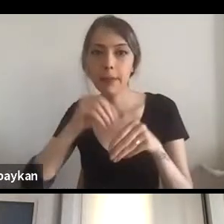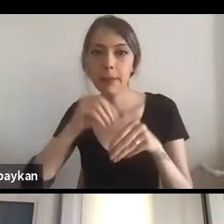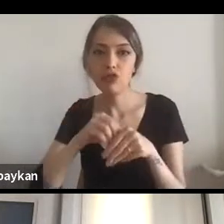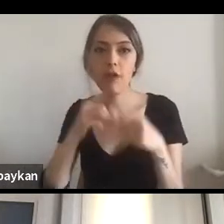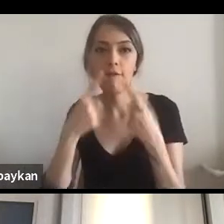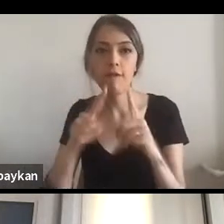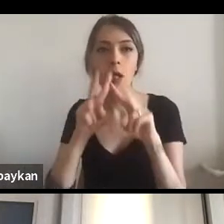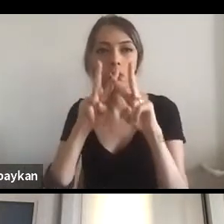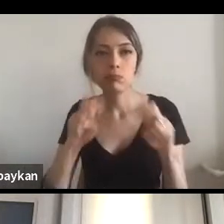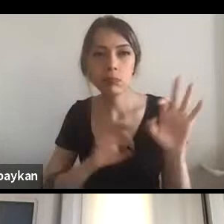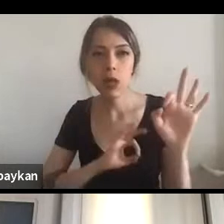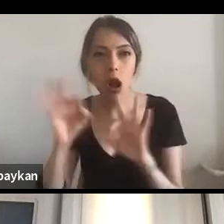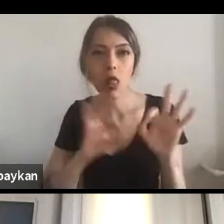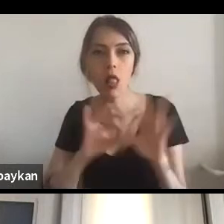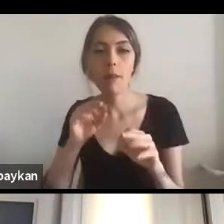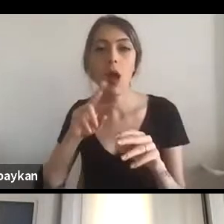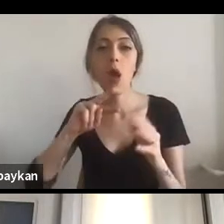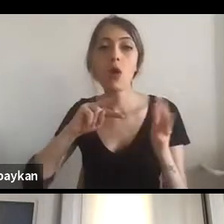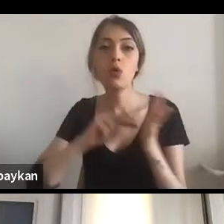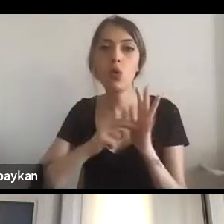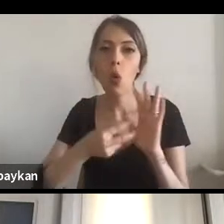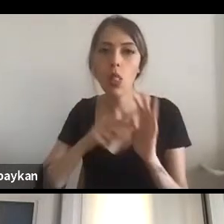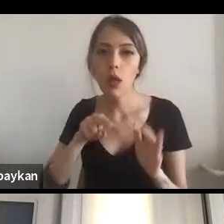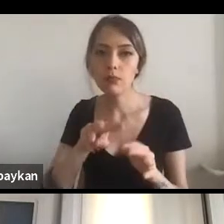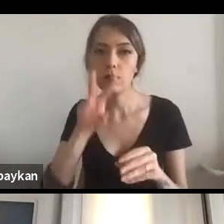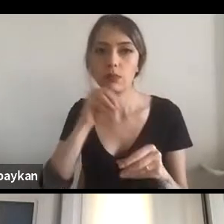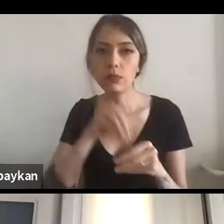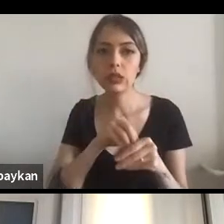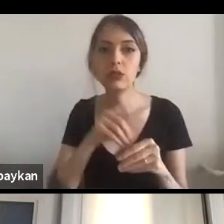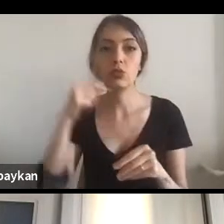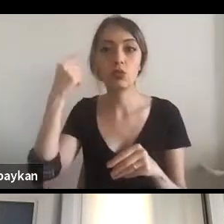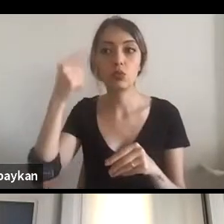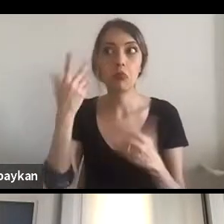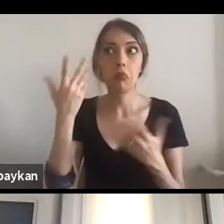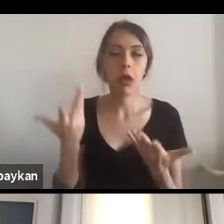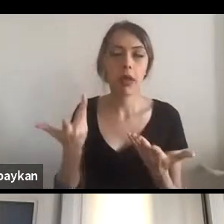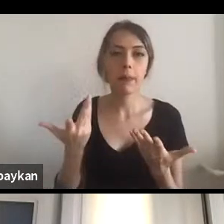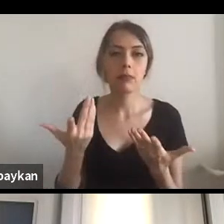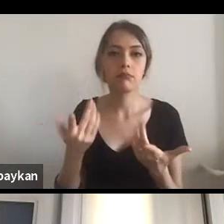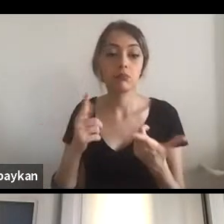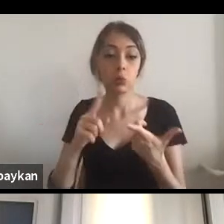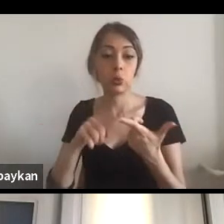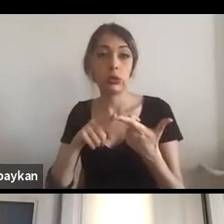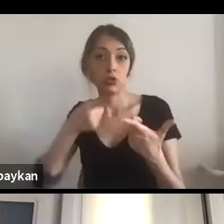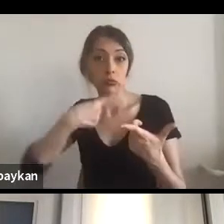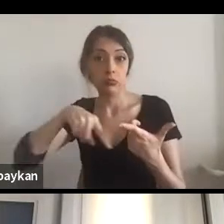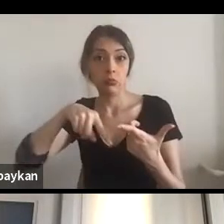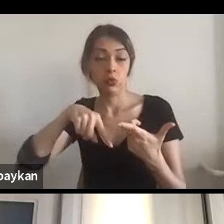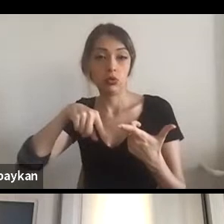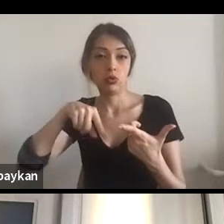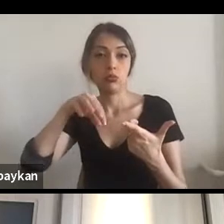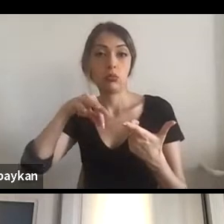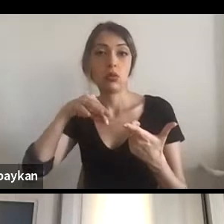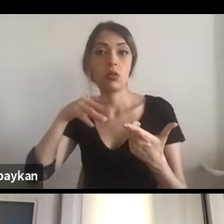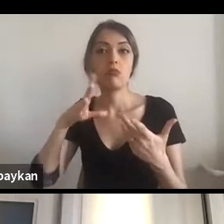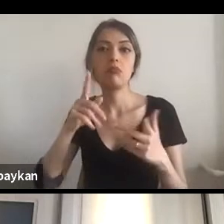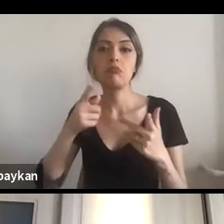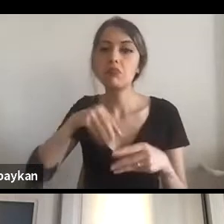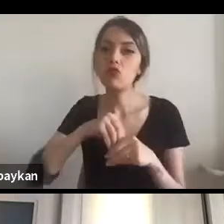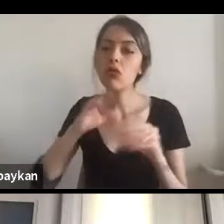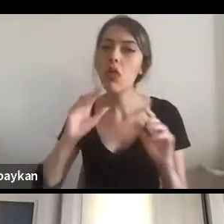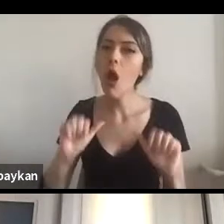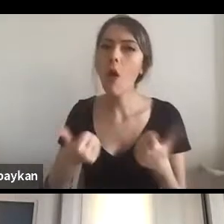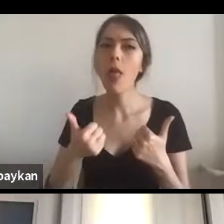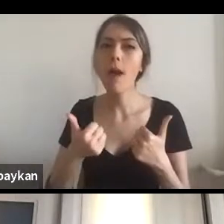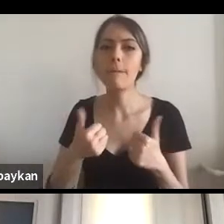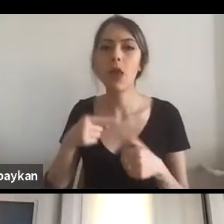mi sorusunda, ikincisinin bizim için mesela daha hem yaptığımız çalışmaya hem de bu alandaki politikaya da